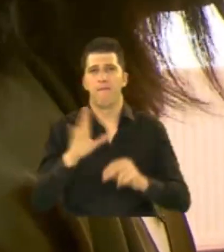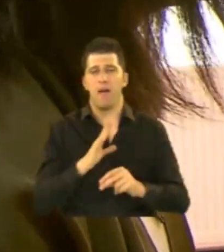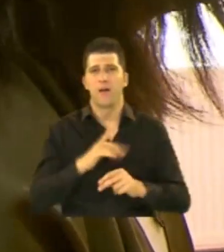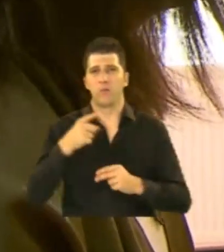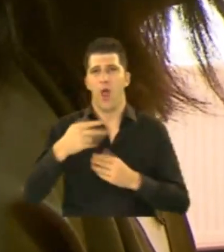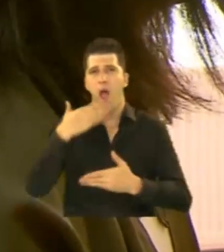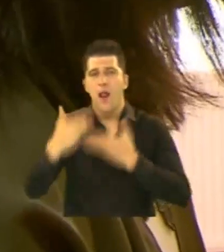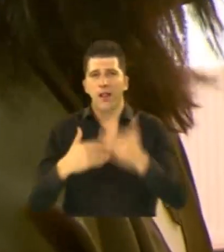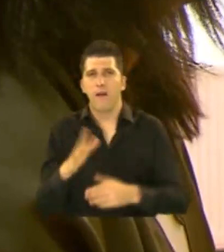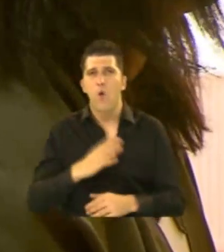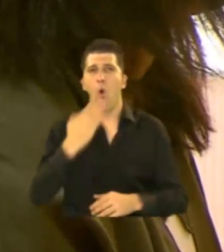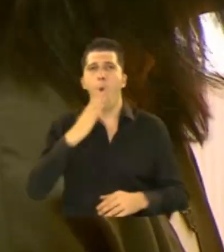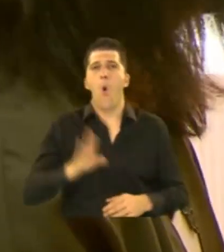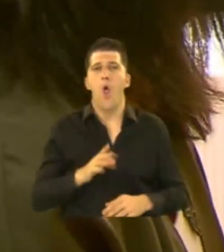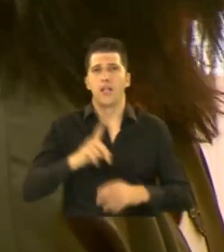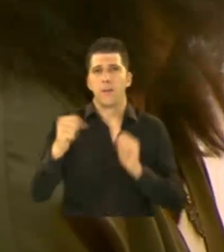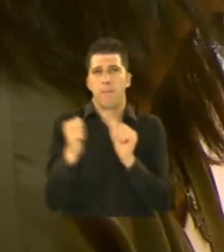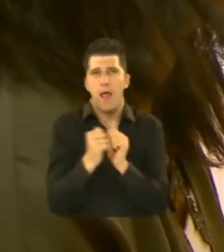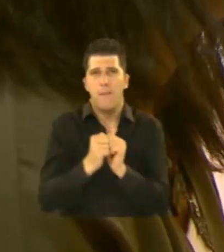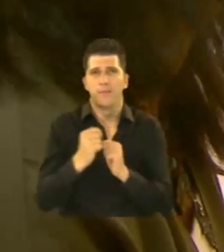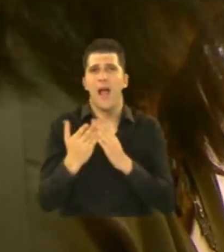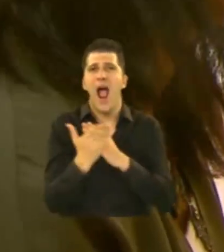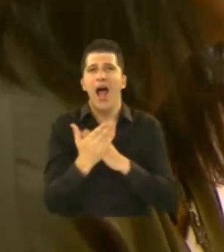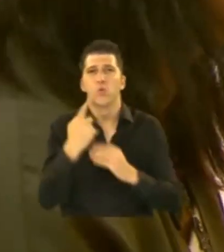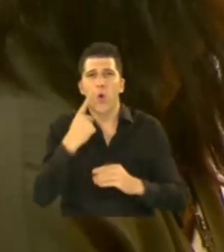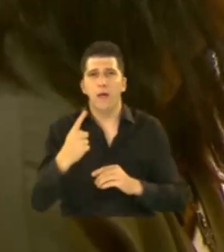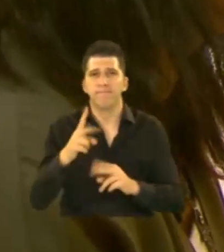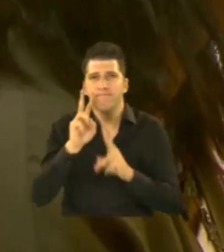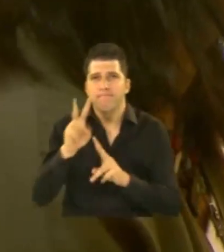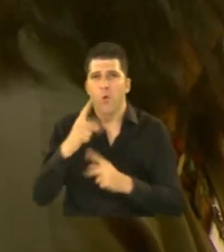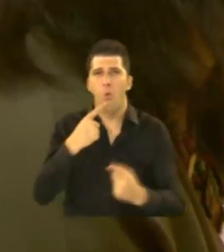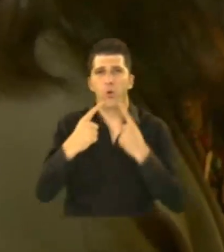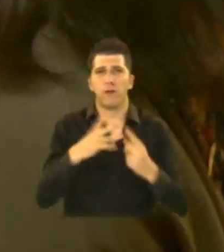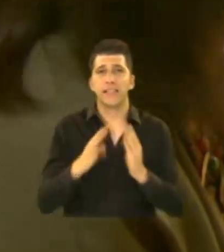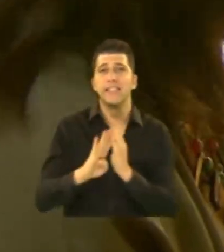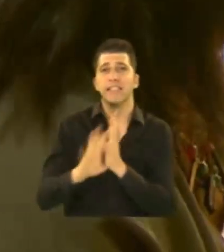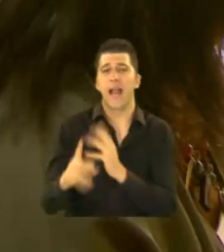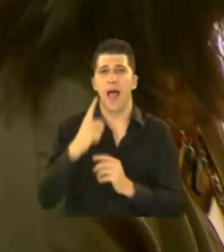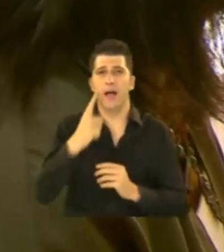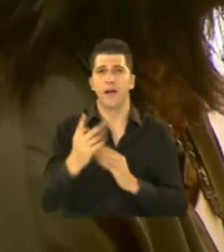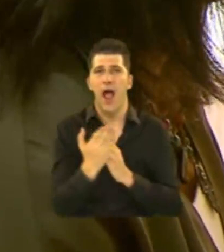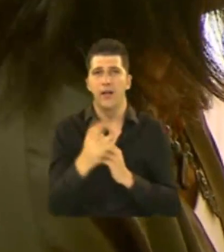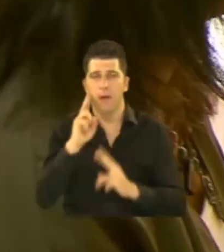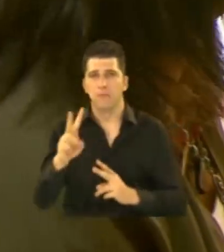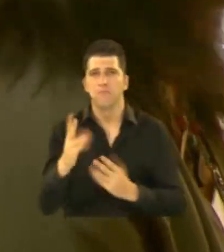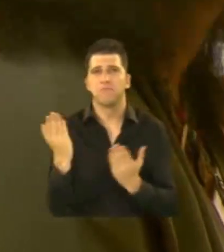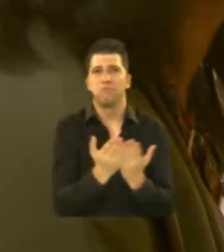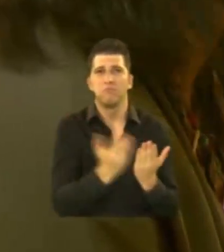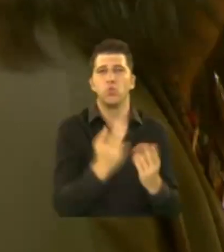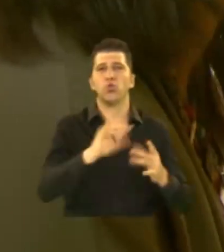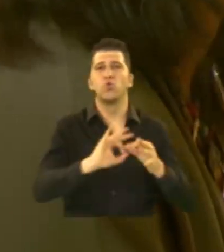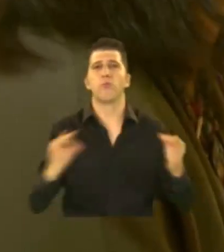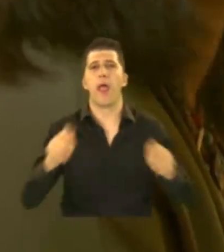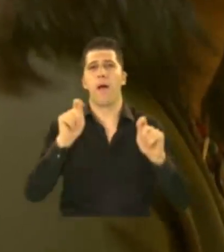Öykünün kartlarını öğrencimle birlikte kartlar üzerinde konuşuyoruz. Sıralıyoruz,